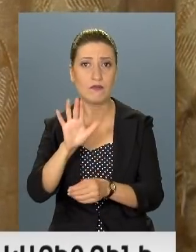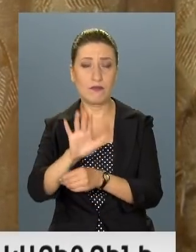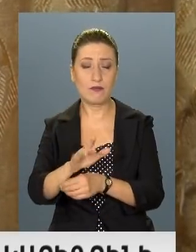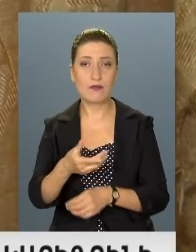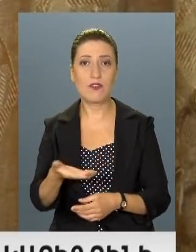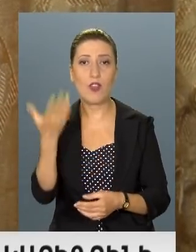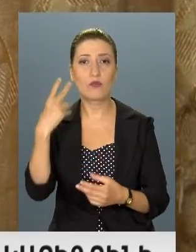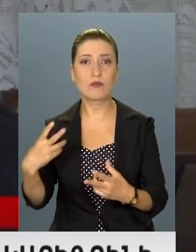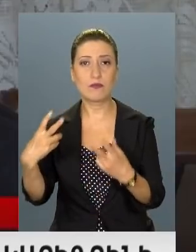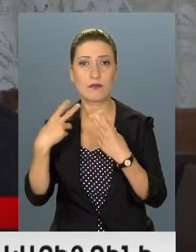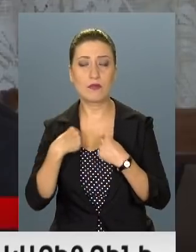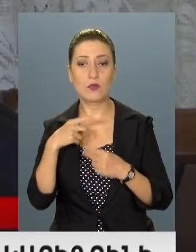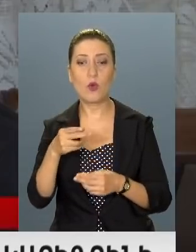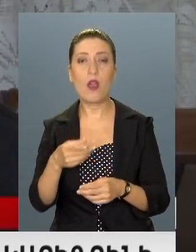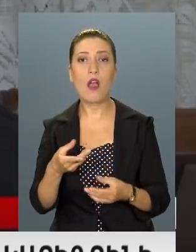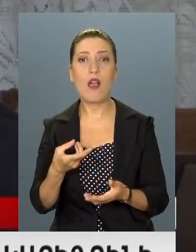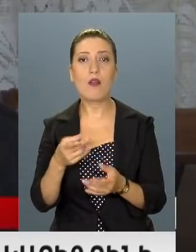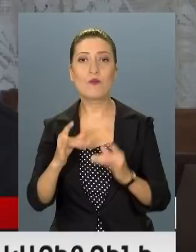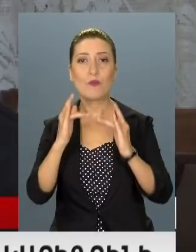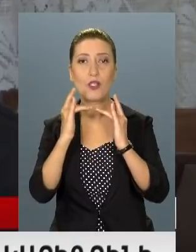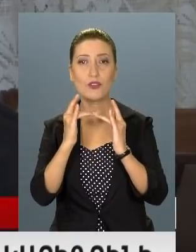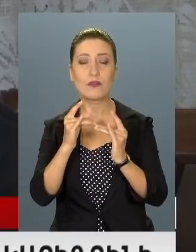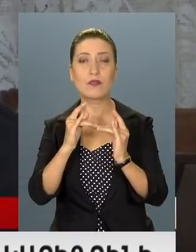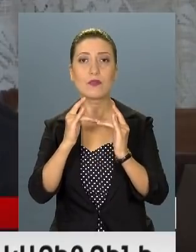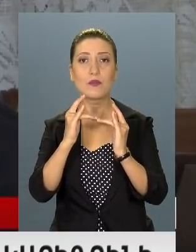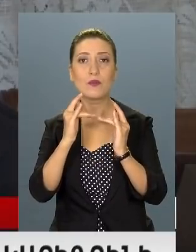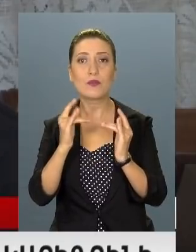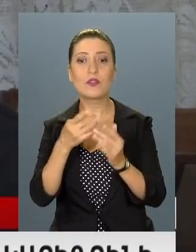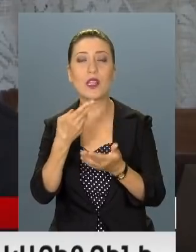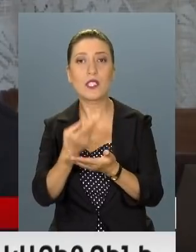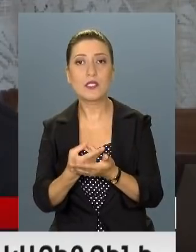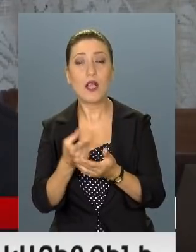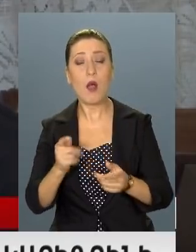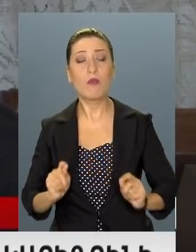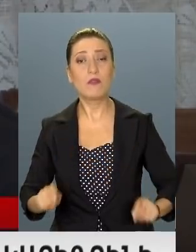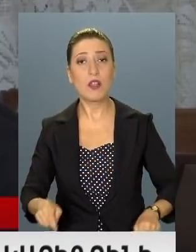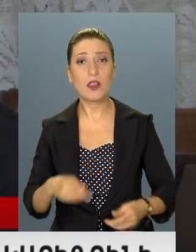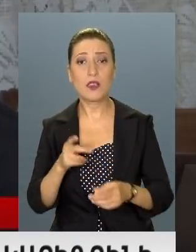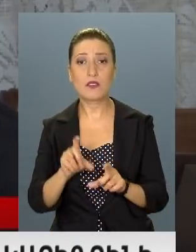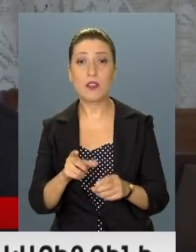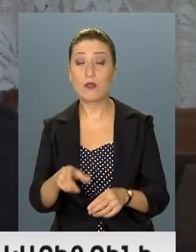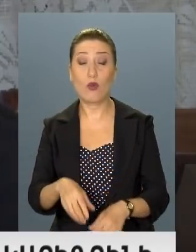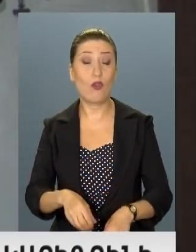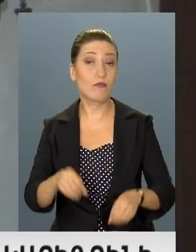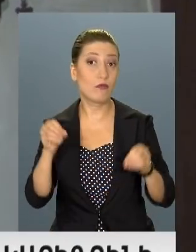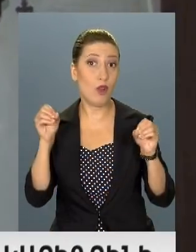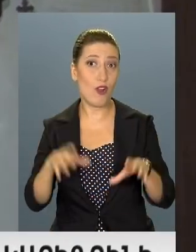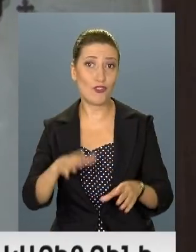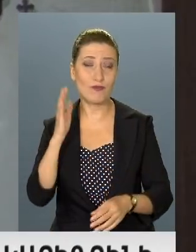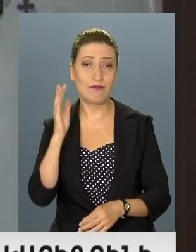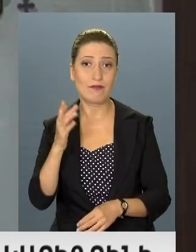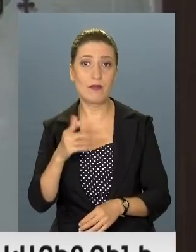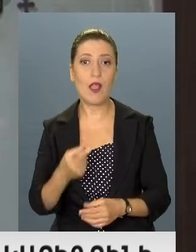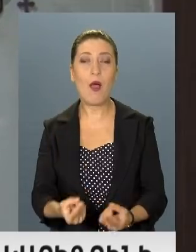Ասում են, որ գոնե անկողնում նստի, կամ ամենաշատը սայլակի վրա ուրնոստի, դա արդեն ամենամեծ հրաշքն է։ Ամենամեծ